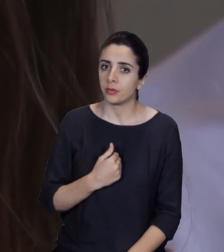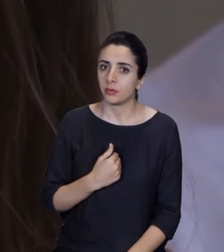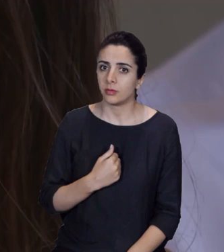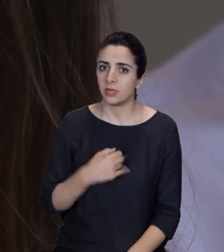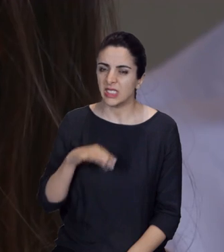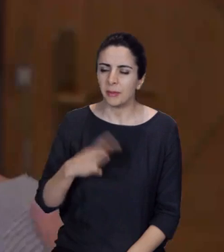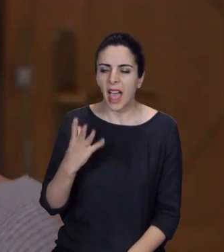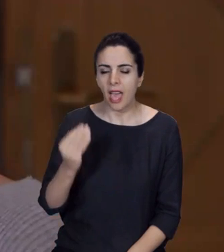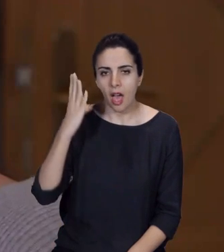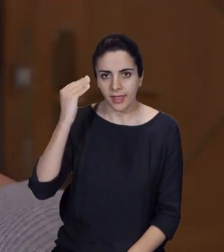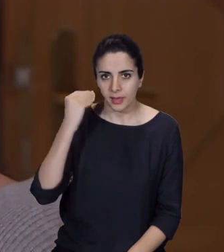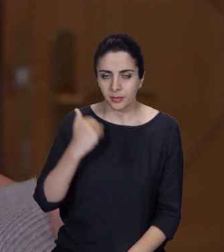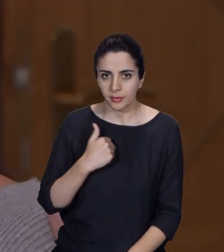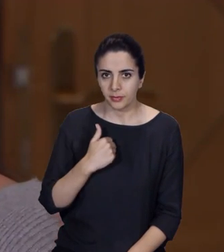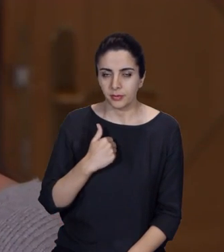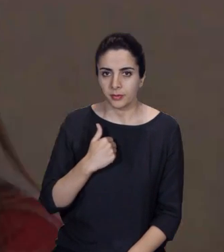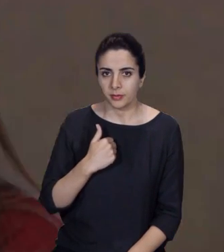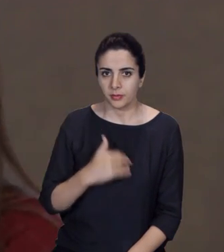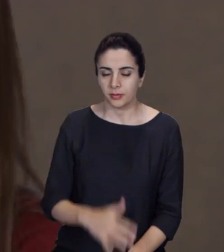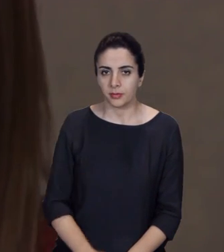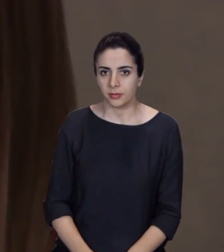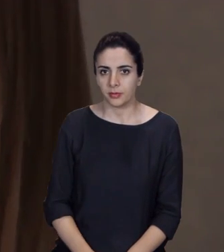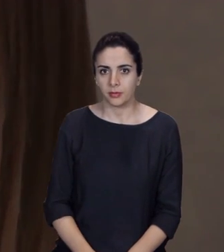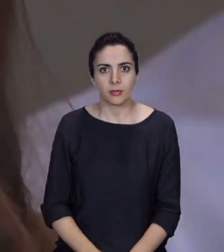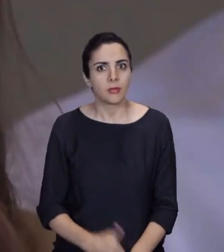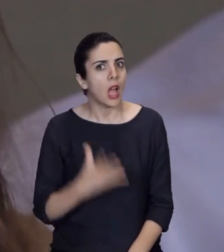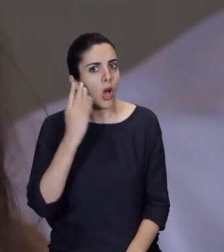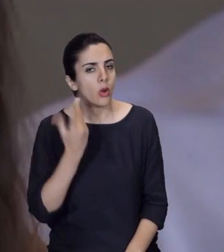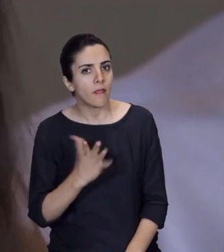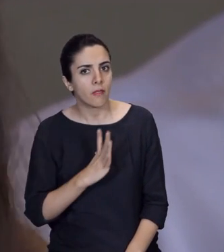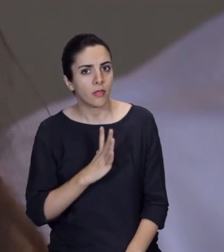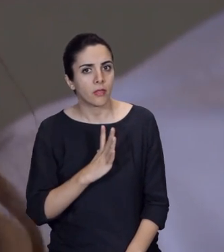Şimdi daha iyi anlıyorum. Zehra'nın kolunu okşuyor. Niye?